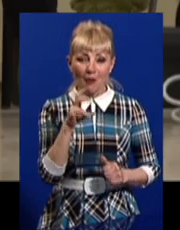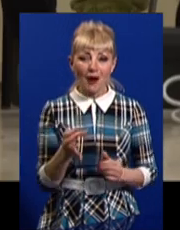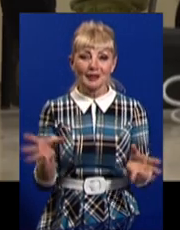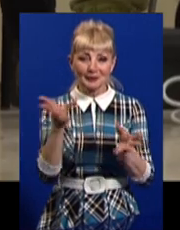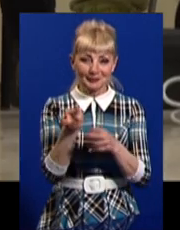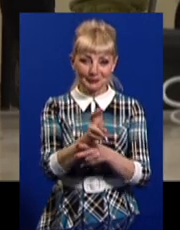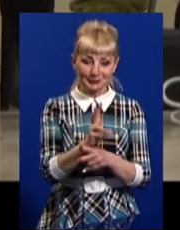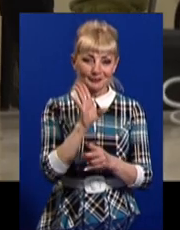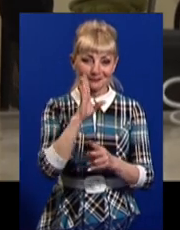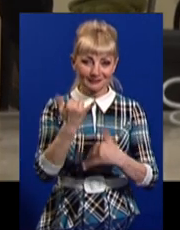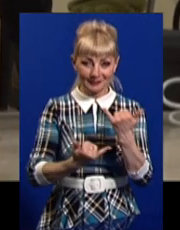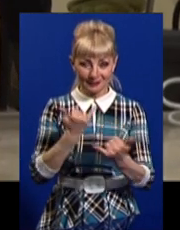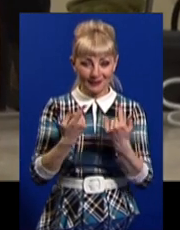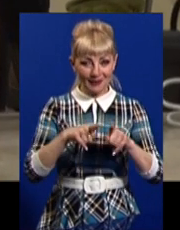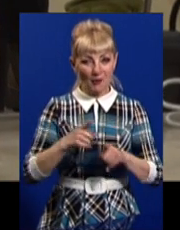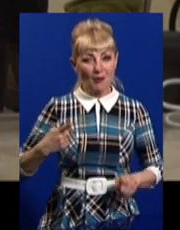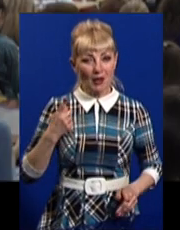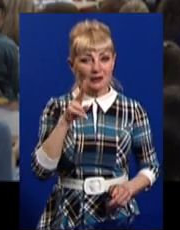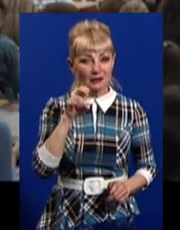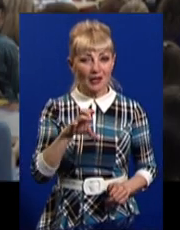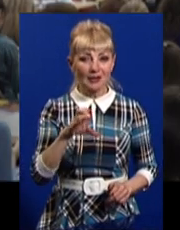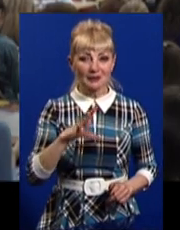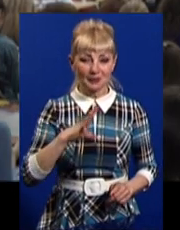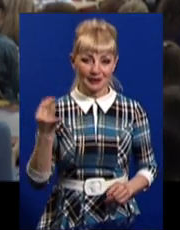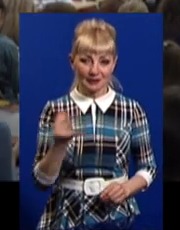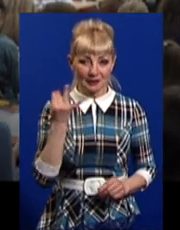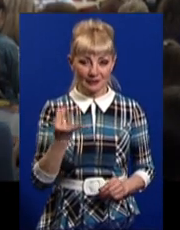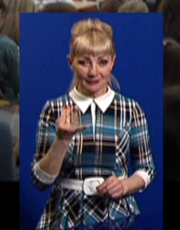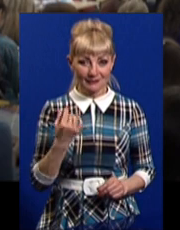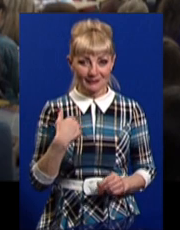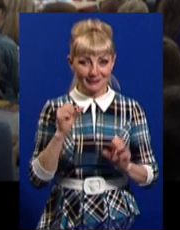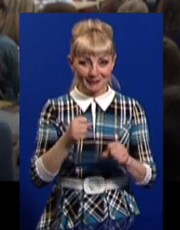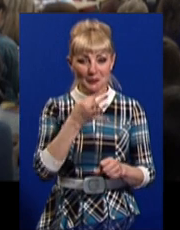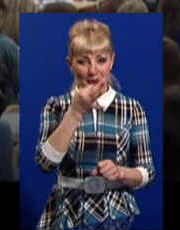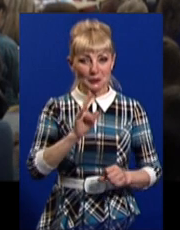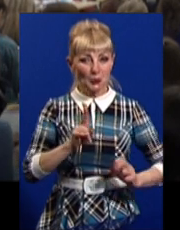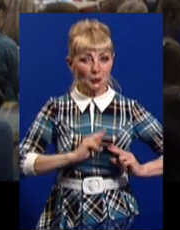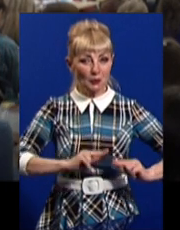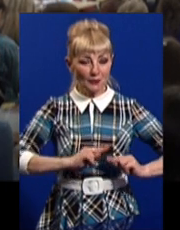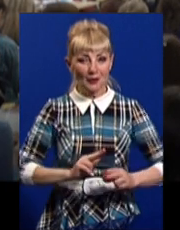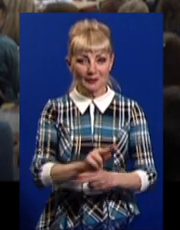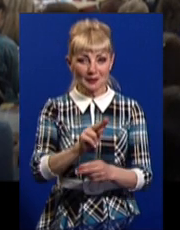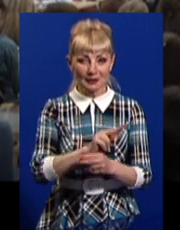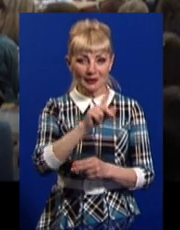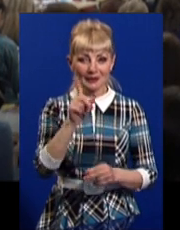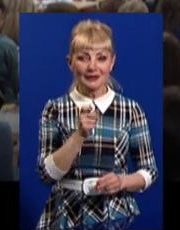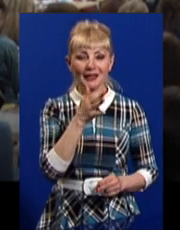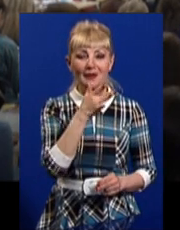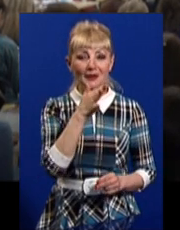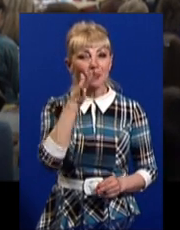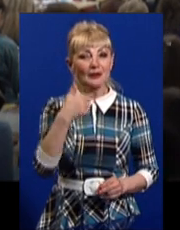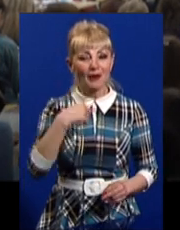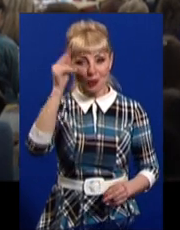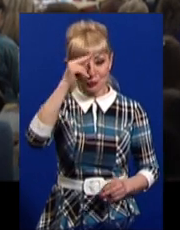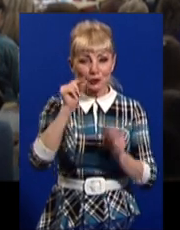дівчиною. Каже, такий майстер-клас був йому цікавий. Мушу визнати, трудове виховання за часів, коли я вчився в школі, не